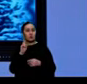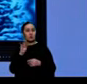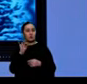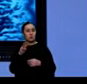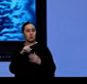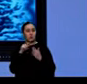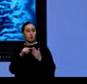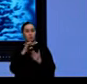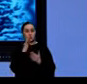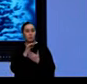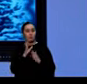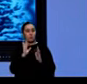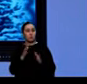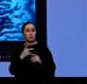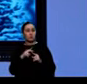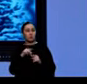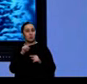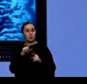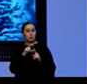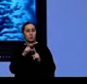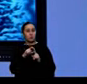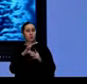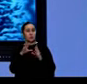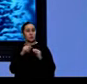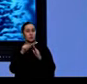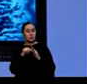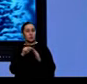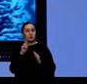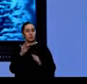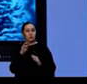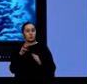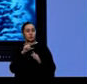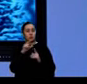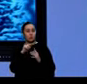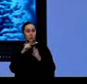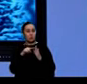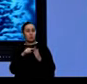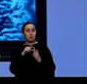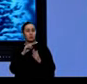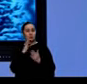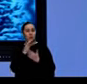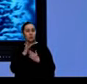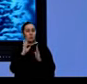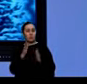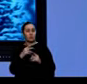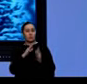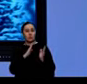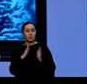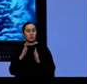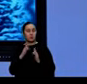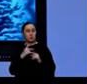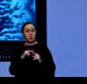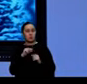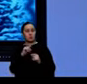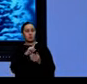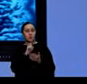kim so'rog'iga javob bo'ladi. Demak, mana shu so'zlar ichidan kim so'rog'iga javob bo'ladigan so'zlarni tartib